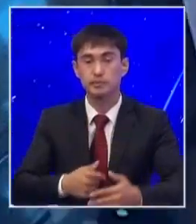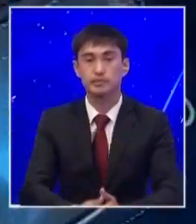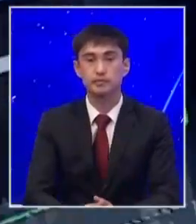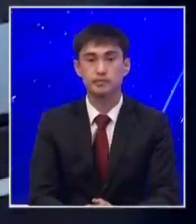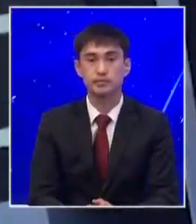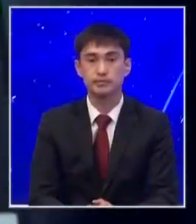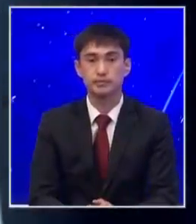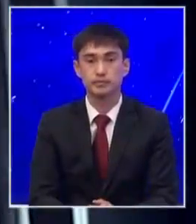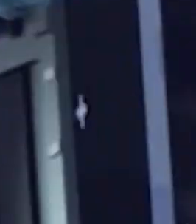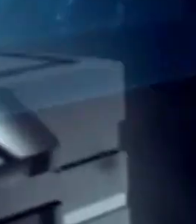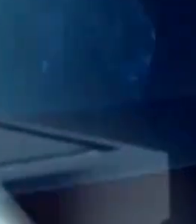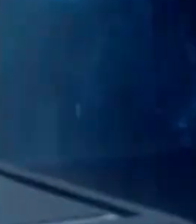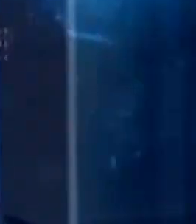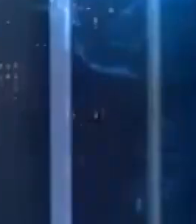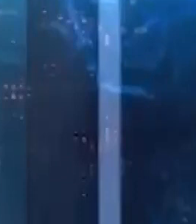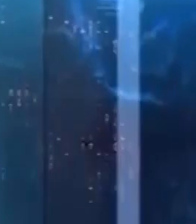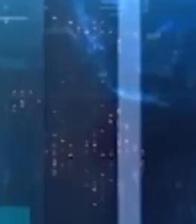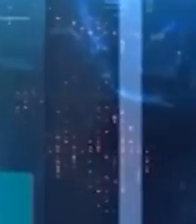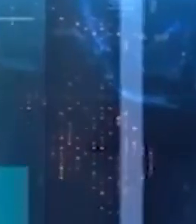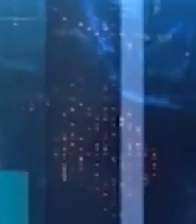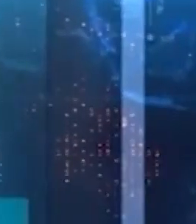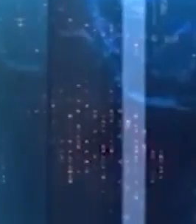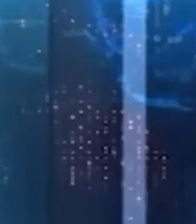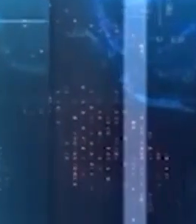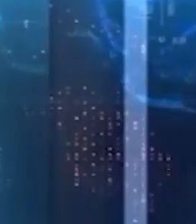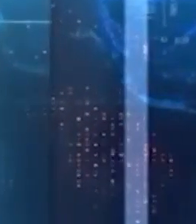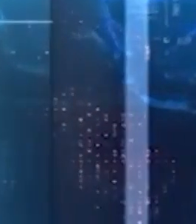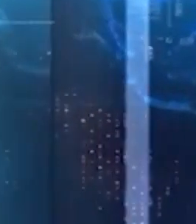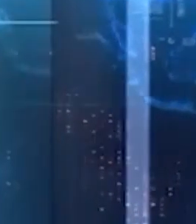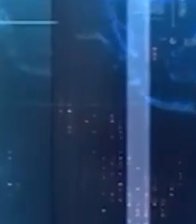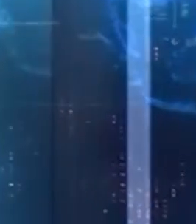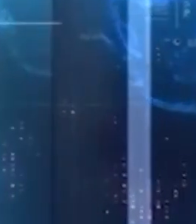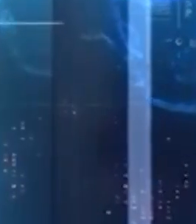Аружан Тнеибаева, фото Оралхз, телеканал Жетсу, Алматинская область.